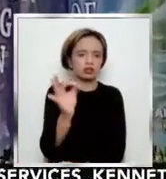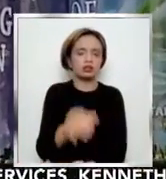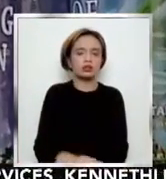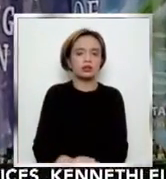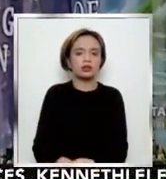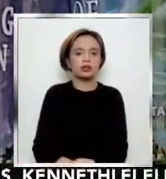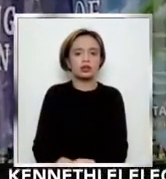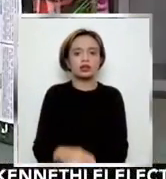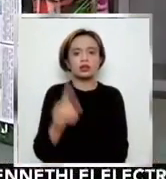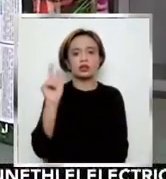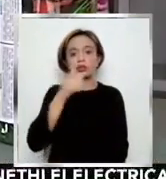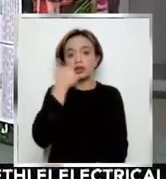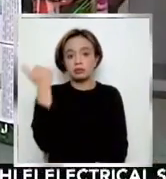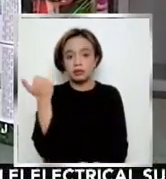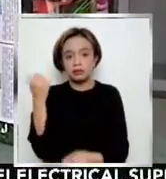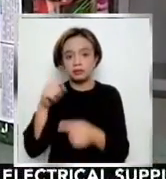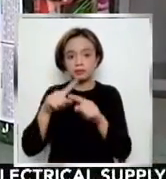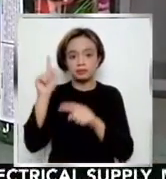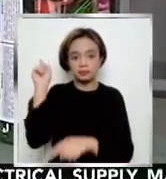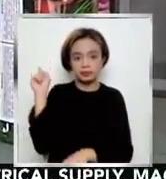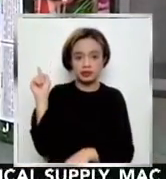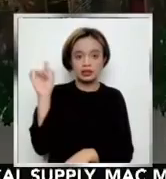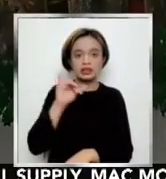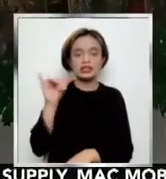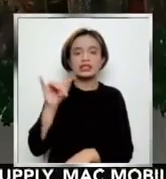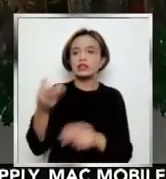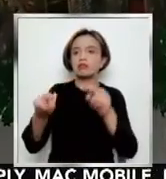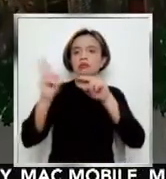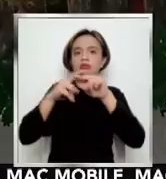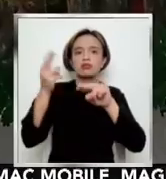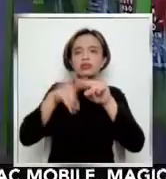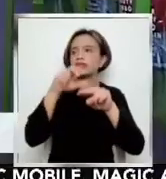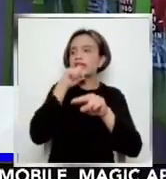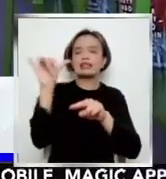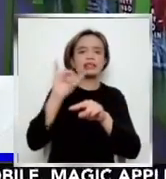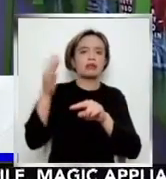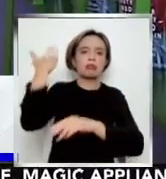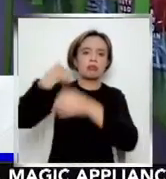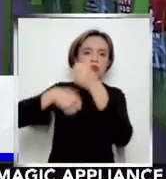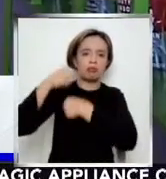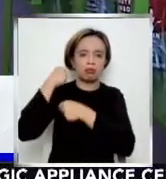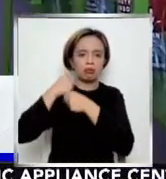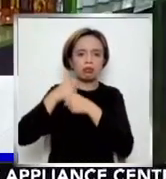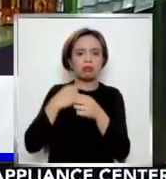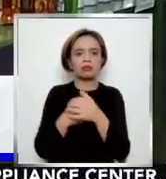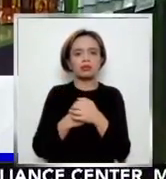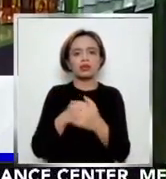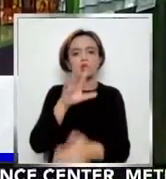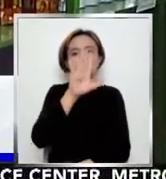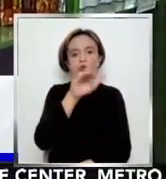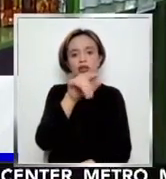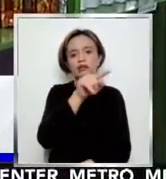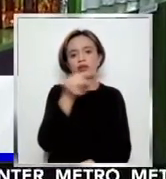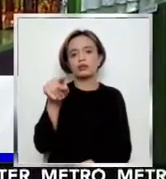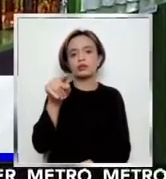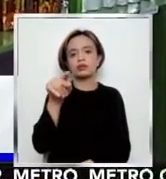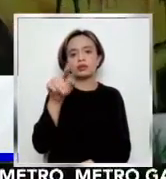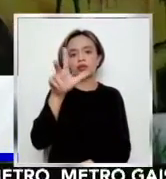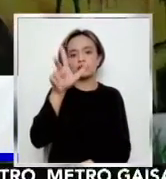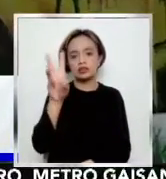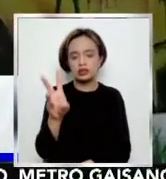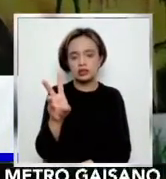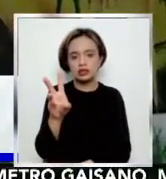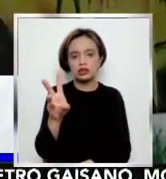pyrotechnics, nagsitaasan din kumpara noong mga nakaraang taon. Ang 16, 25, 36 at 96 shots